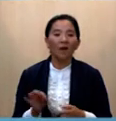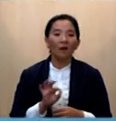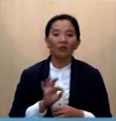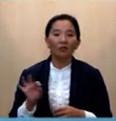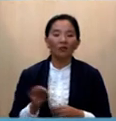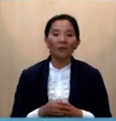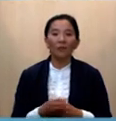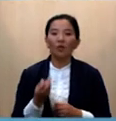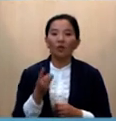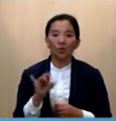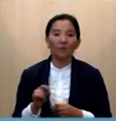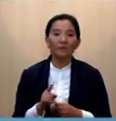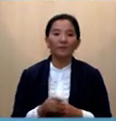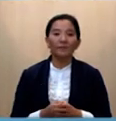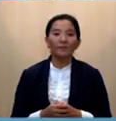Отлично. Еще раз.